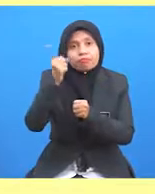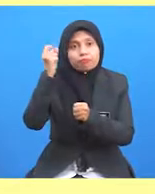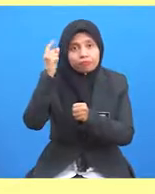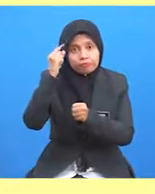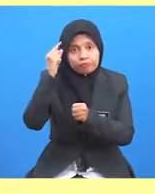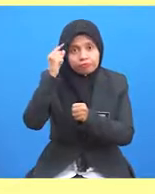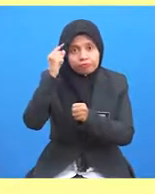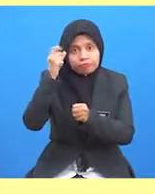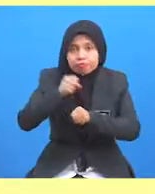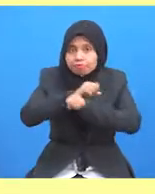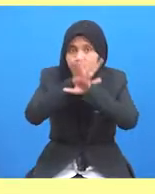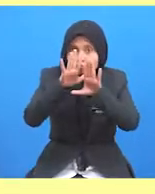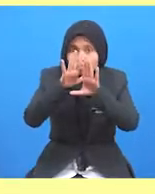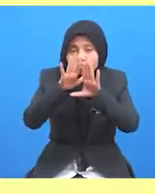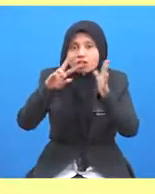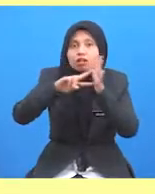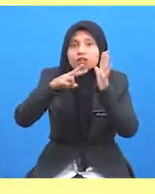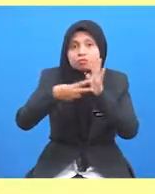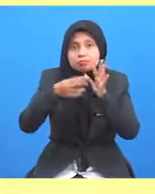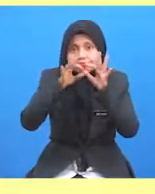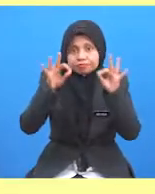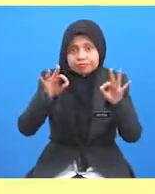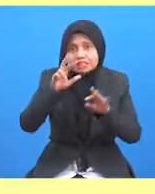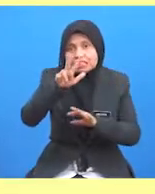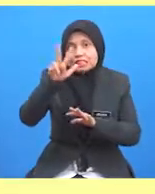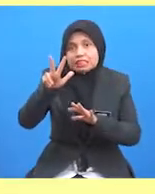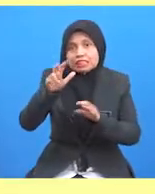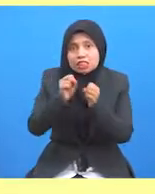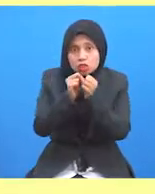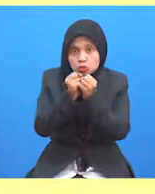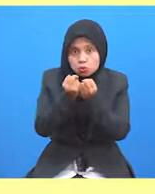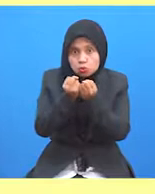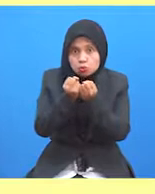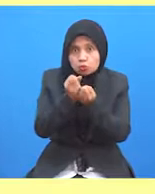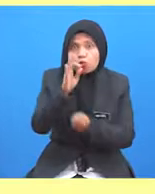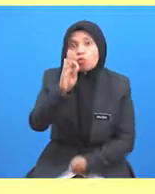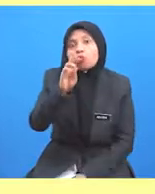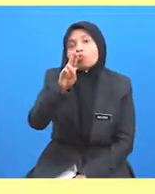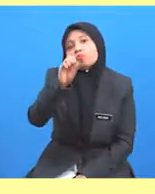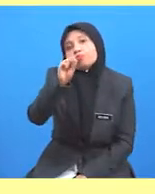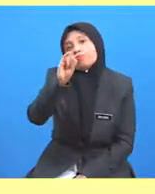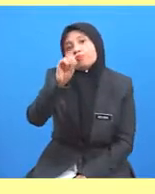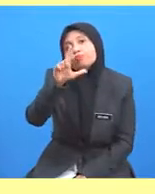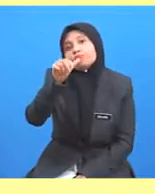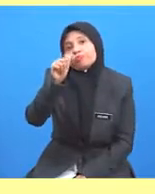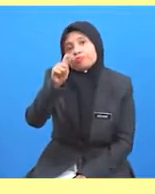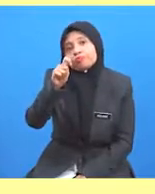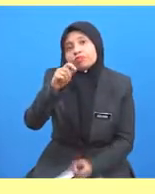pertama, menjelaskan maksud ayat 33 Surah Fussilat.